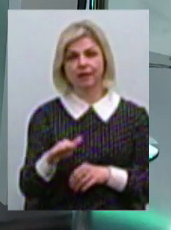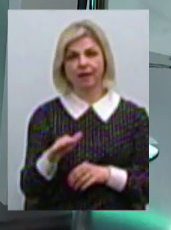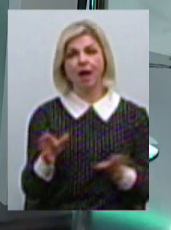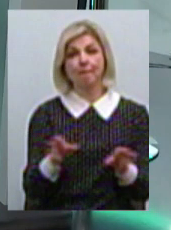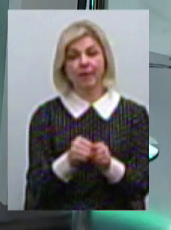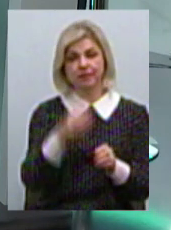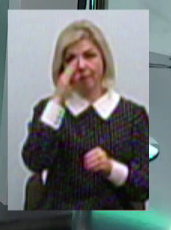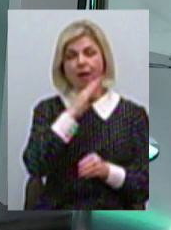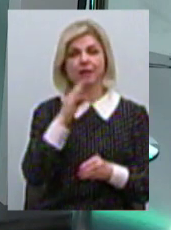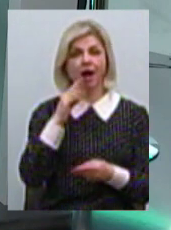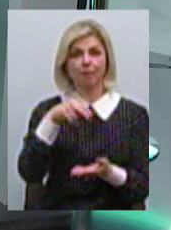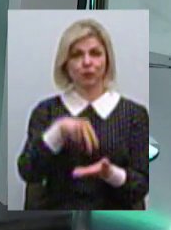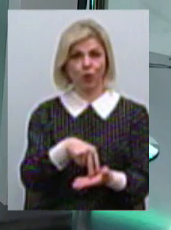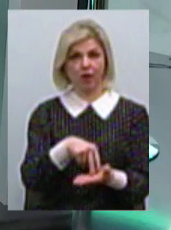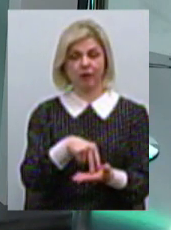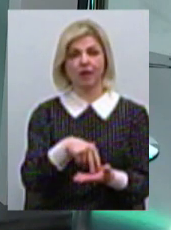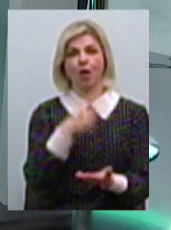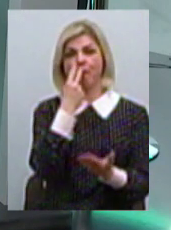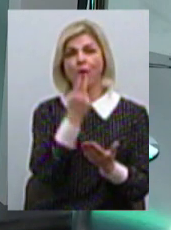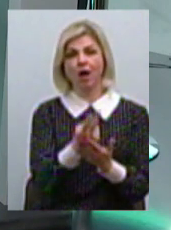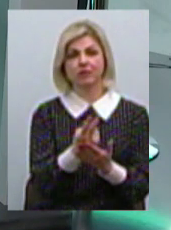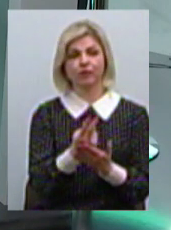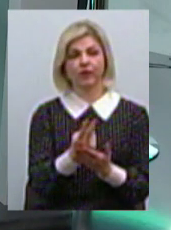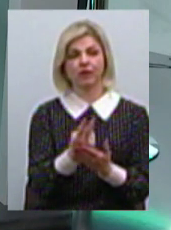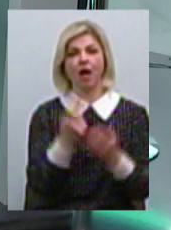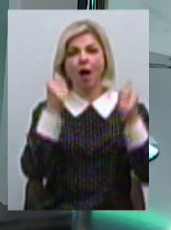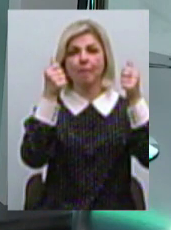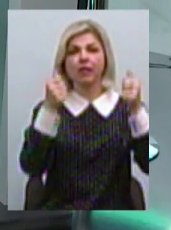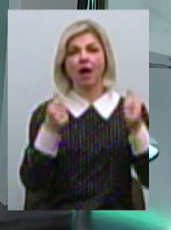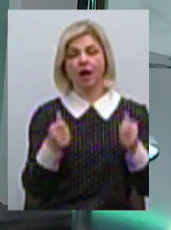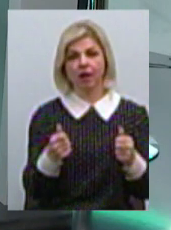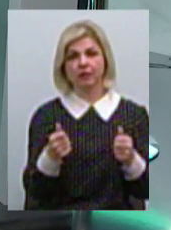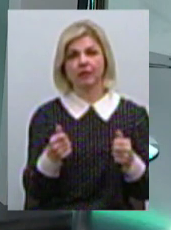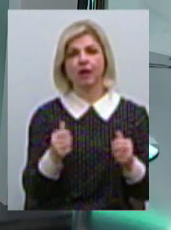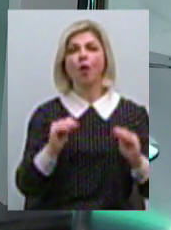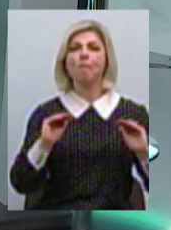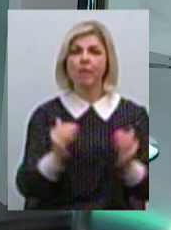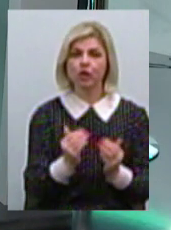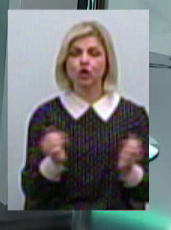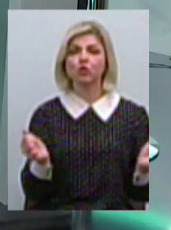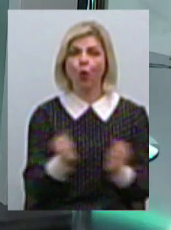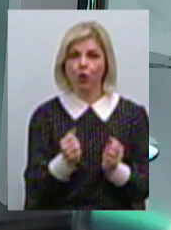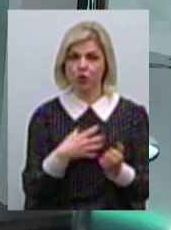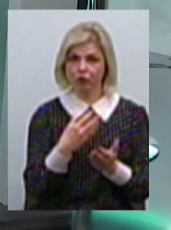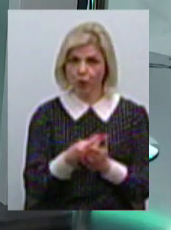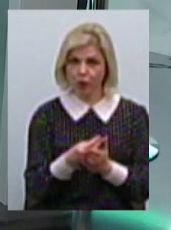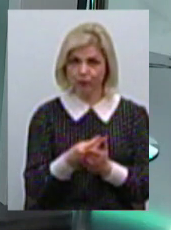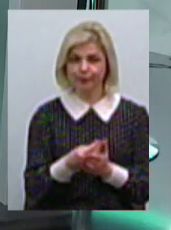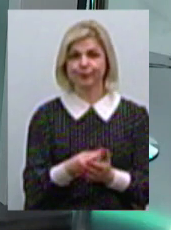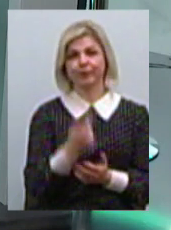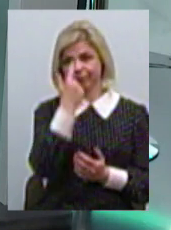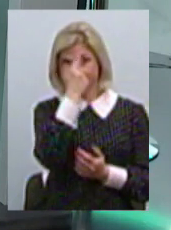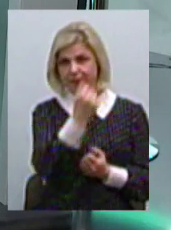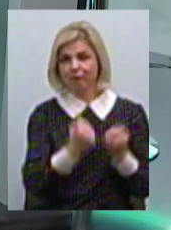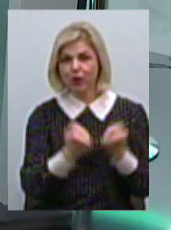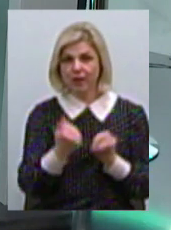з батьками стояти і показувати на плакатах зменшити швидкість свою. Також